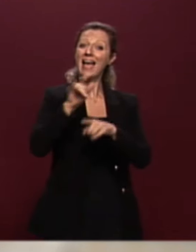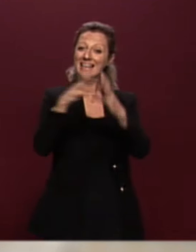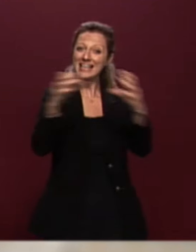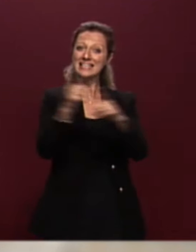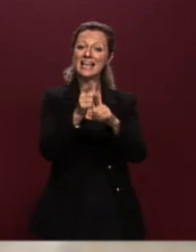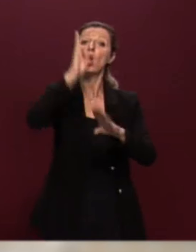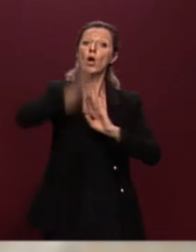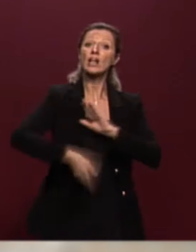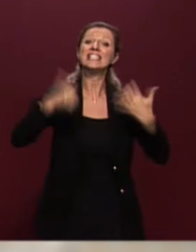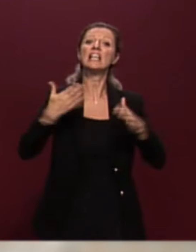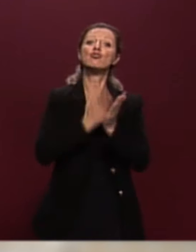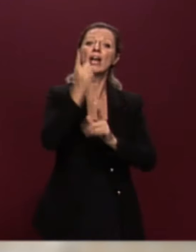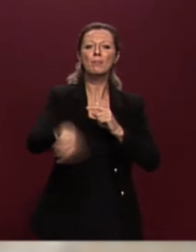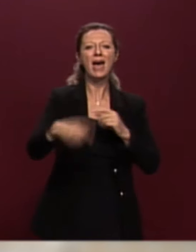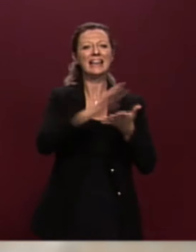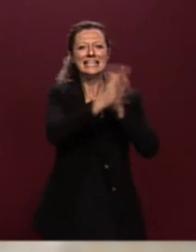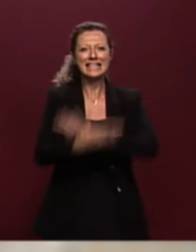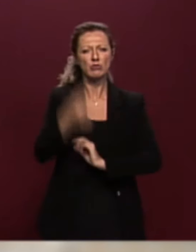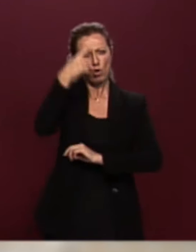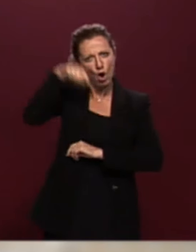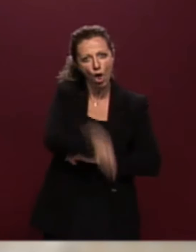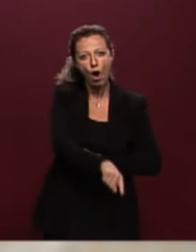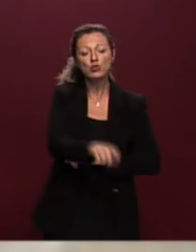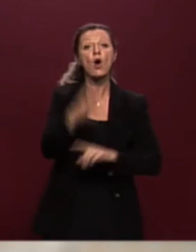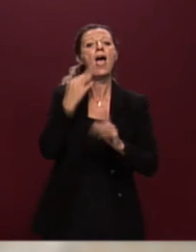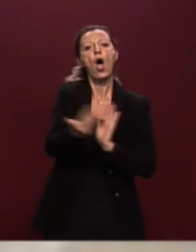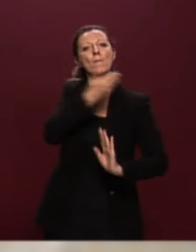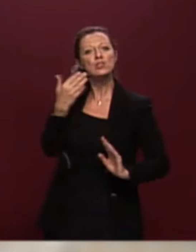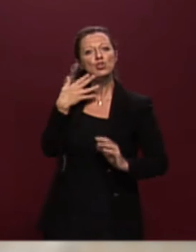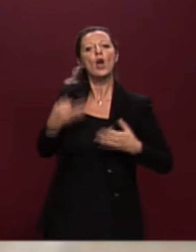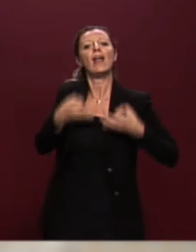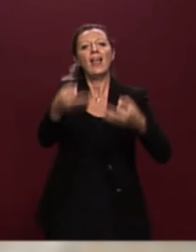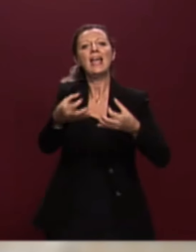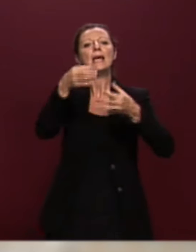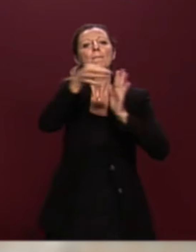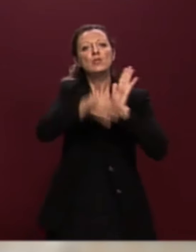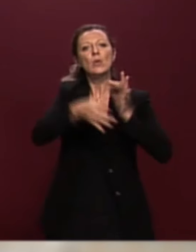disastro doloso e omissione dolosa di misure infortunistiche.